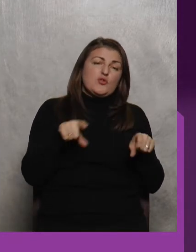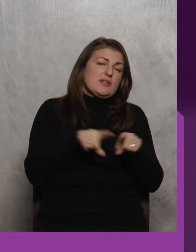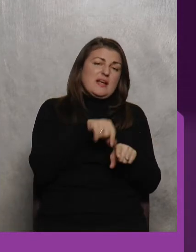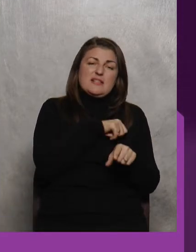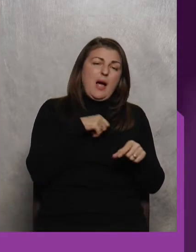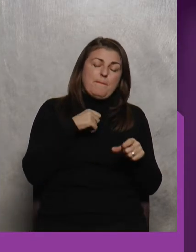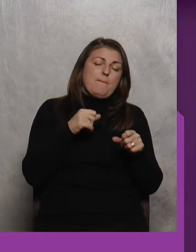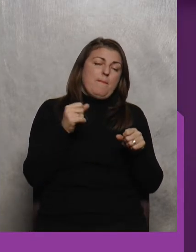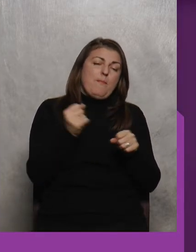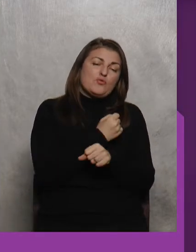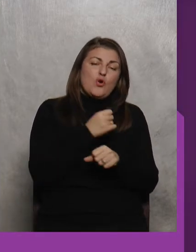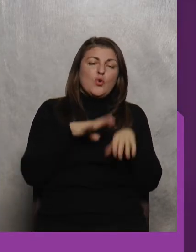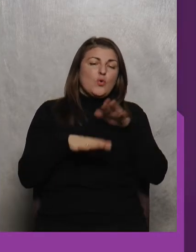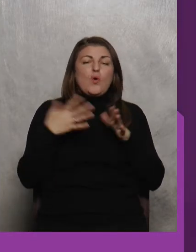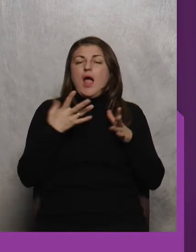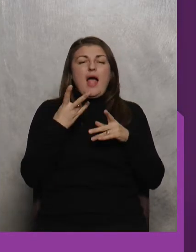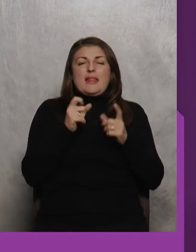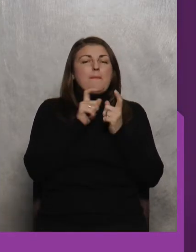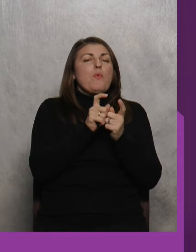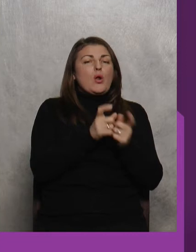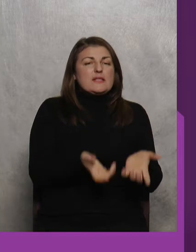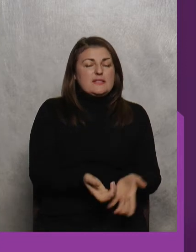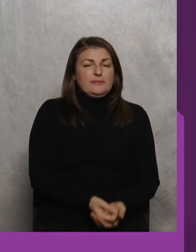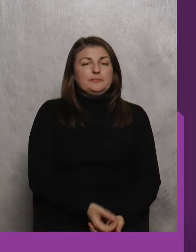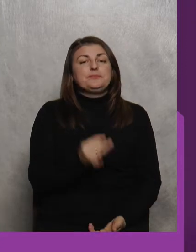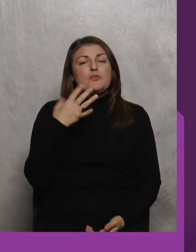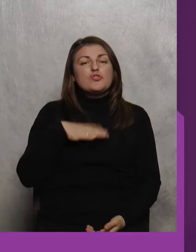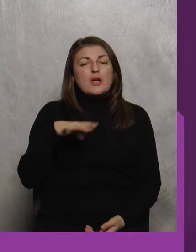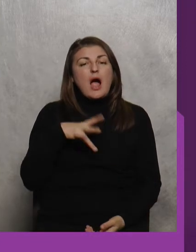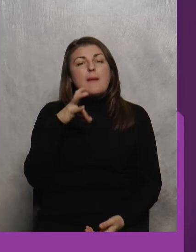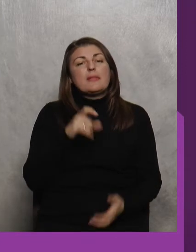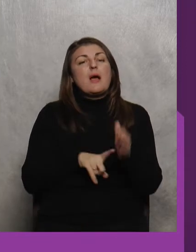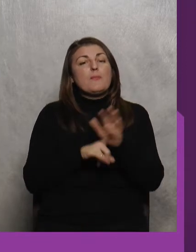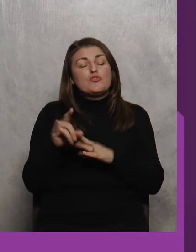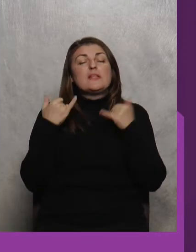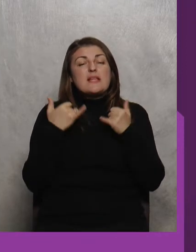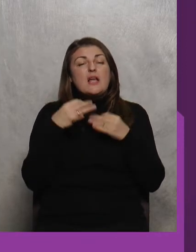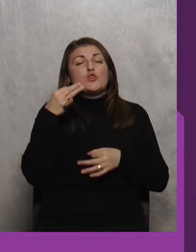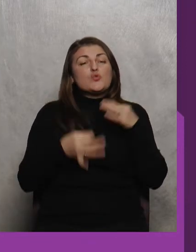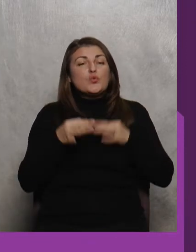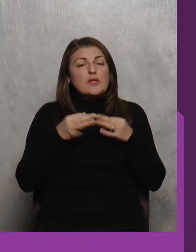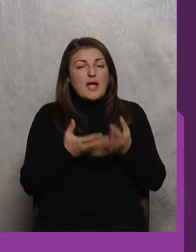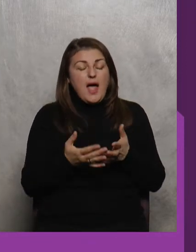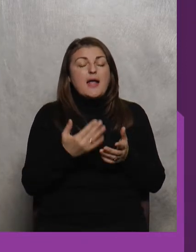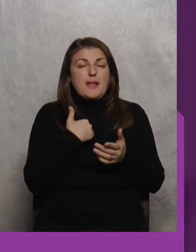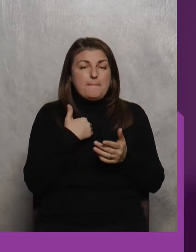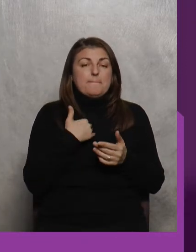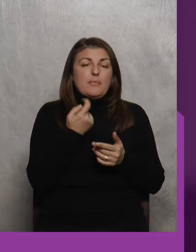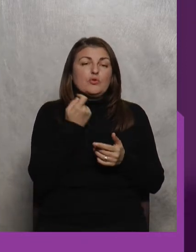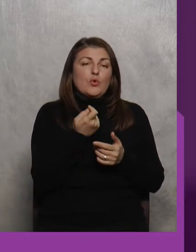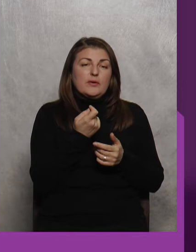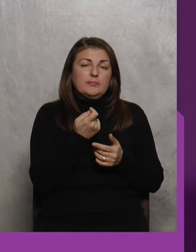само пошкодити її руку, яка не бореться. І чекаємо на початок. Зараз суддя нам